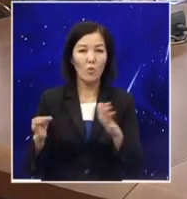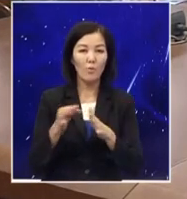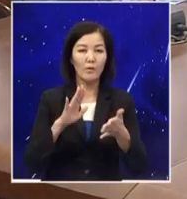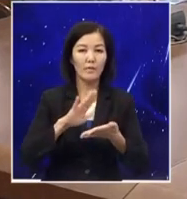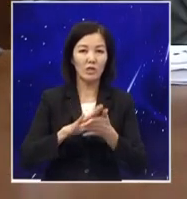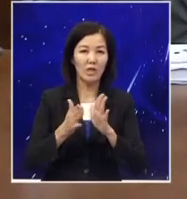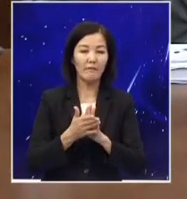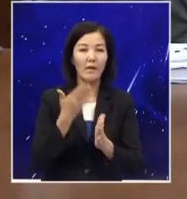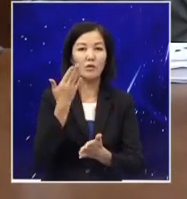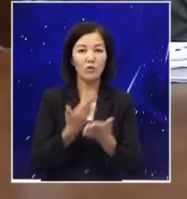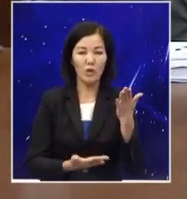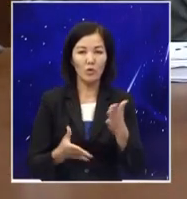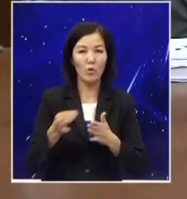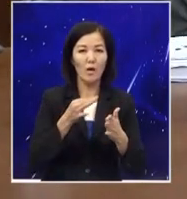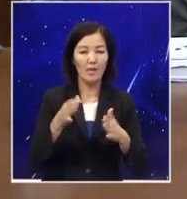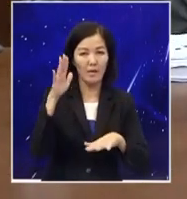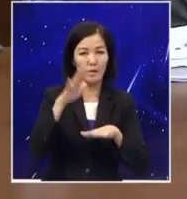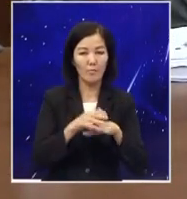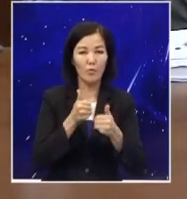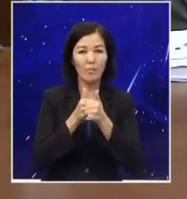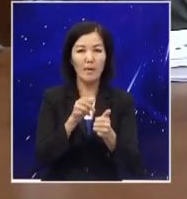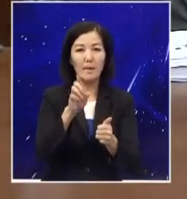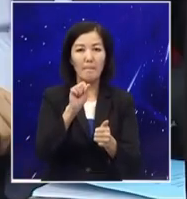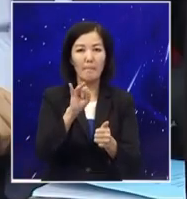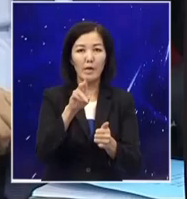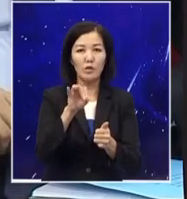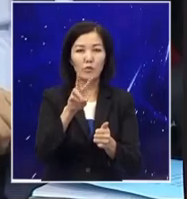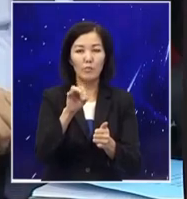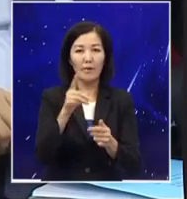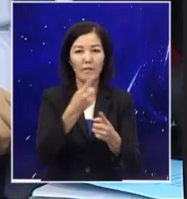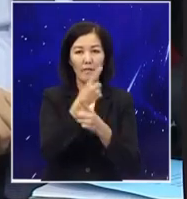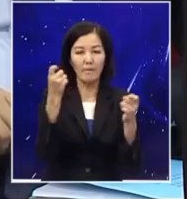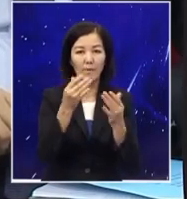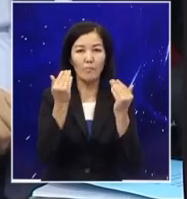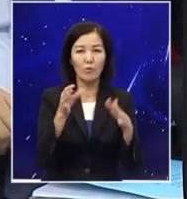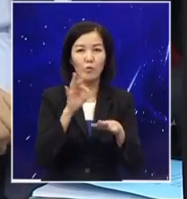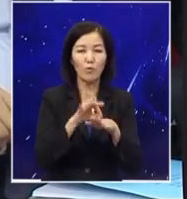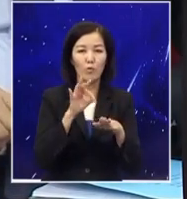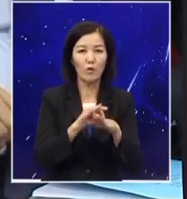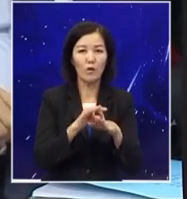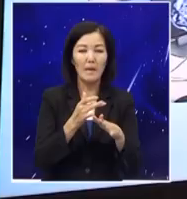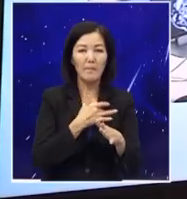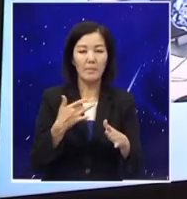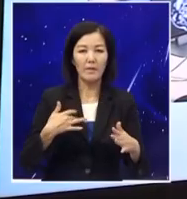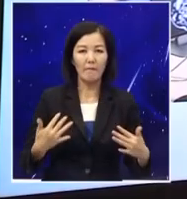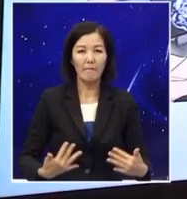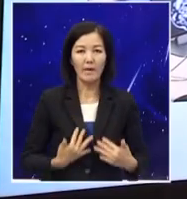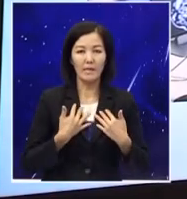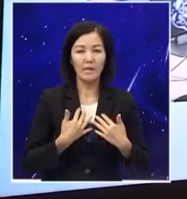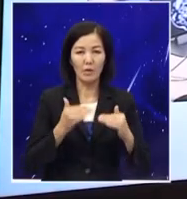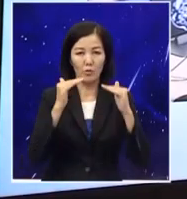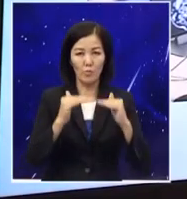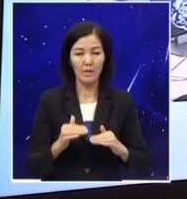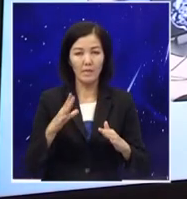эпидахуал сараланды. Әкім орынбасары Батыржан Байжұманов ақпарынша, бүгінгі күні өңірде коронавирус пен пневмония көрсеткіші айтарлықтай